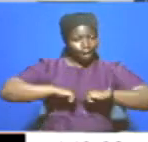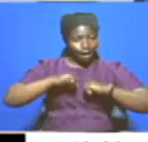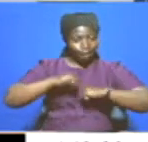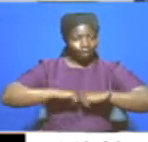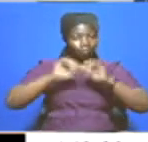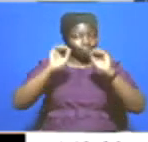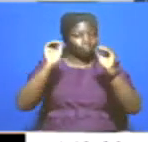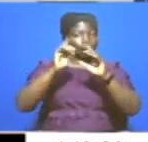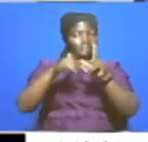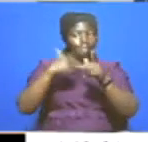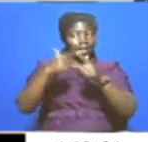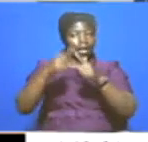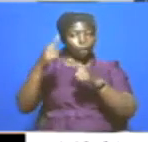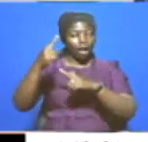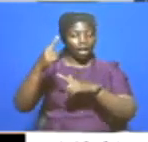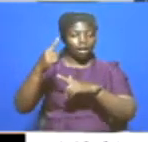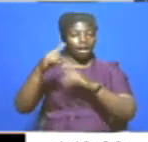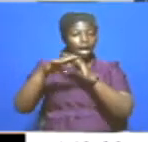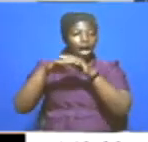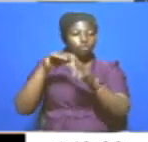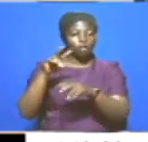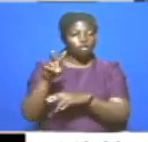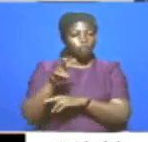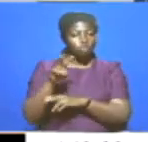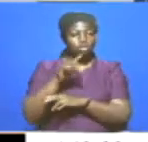ndio mmoja kati yao vijana